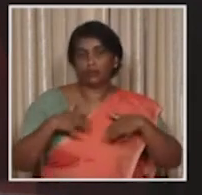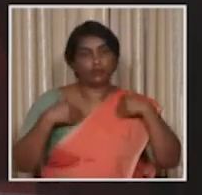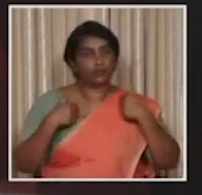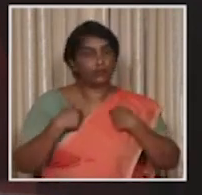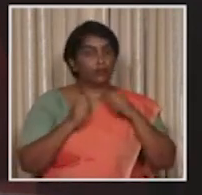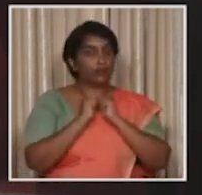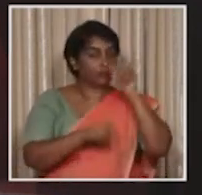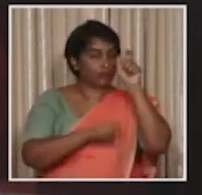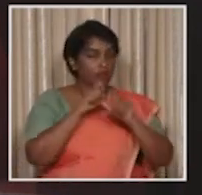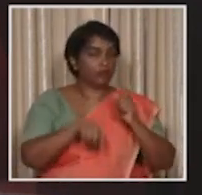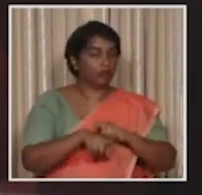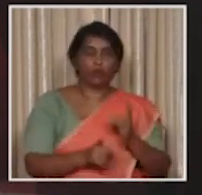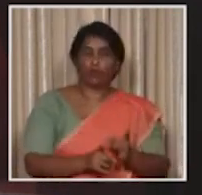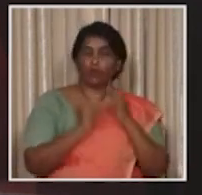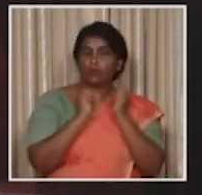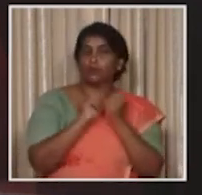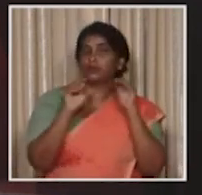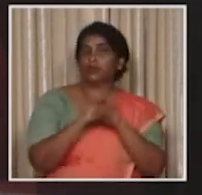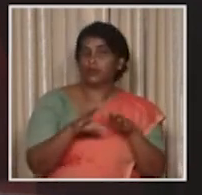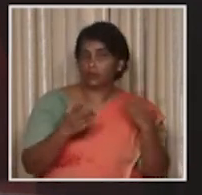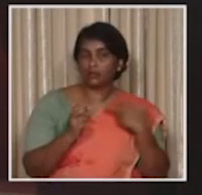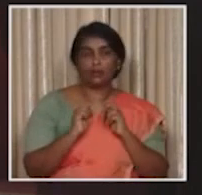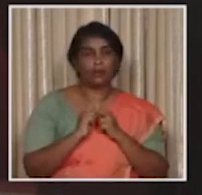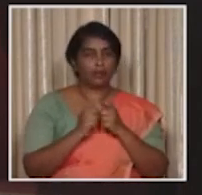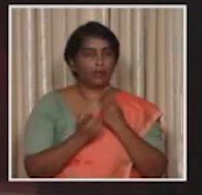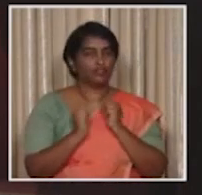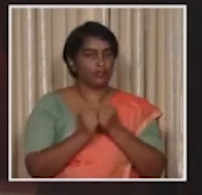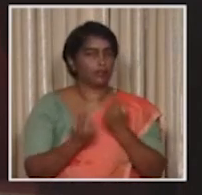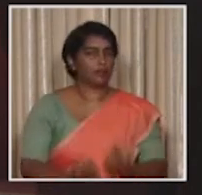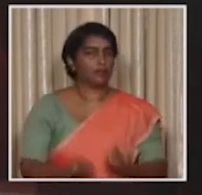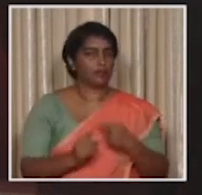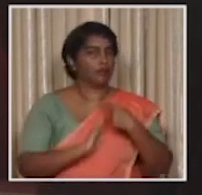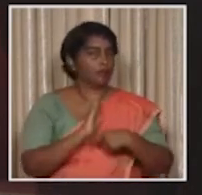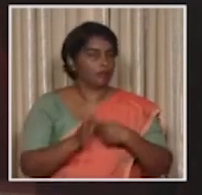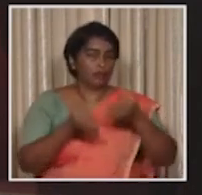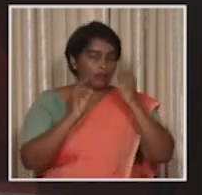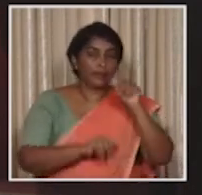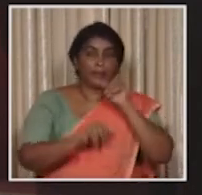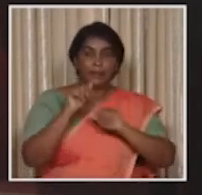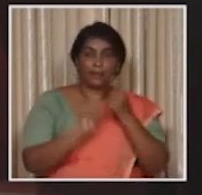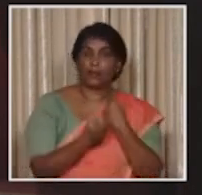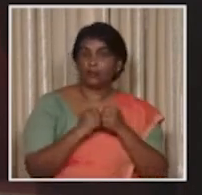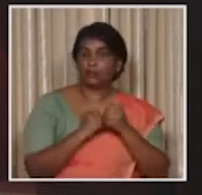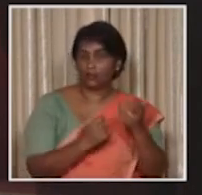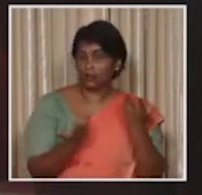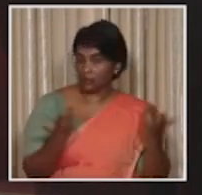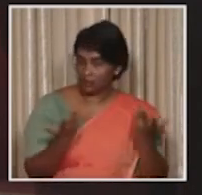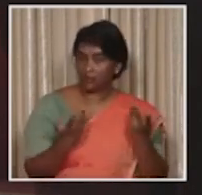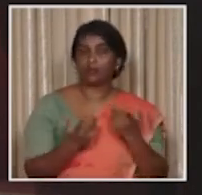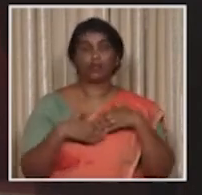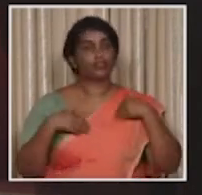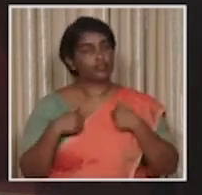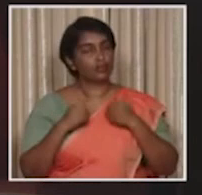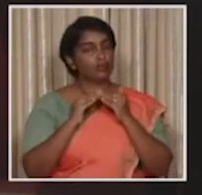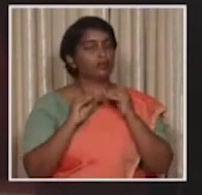වෘත්තිකයන් නිසිකලට බඳවා නොගැනීම නිසා මතුව ඇති සේවක හිඟය, මෙරට නිසි ඖෂධ නියාමනයක් සිදු නොවීමටත් සෞඛ්‍ය